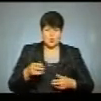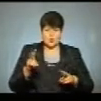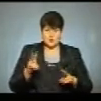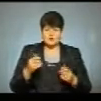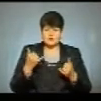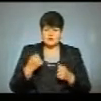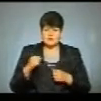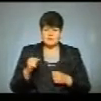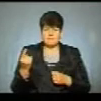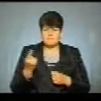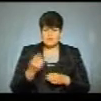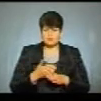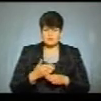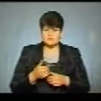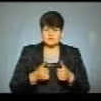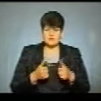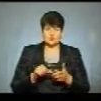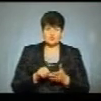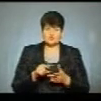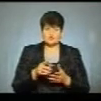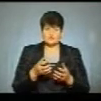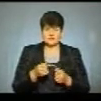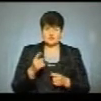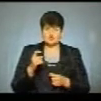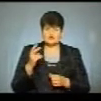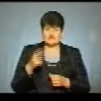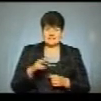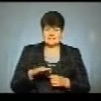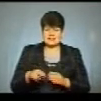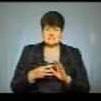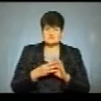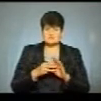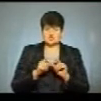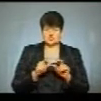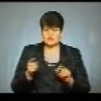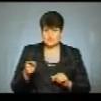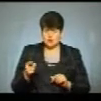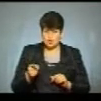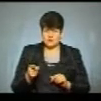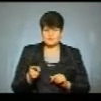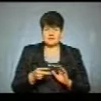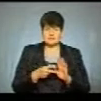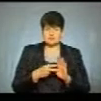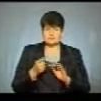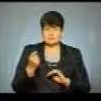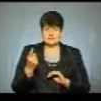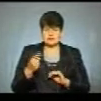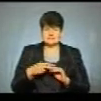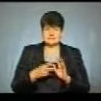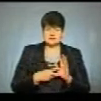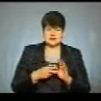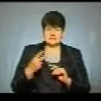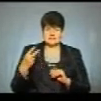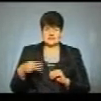у першому етапі змагань. Участь у ньому взяли 120 дітей із 8 шкіл Тернополя, а саме із 7, 11,